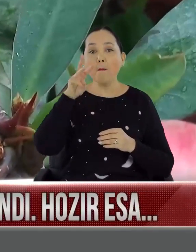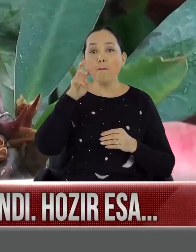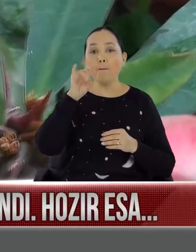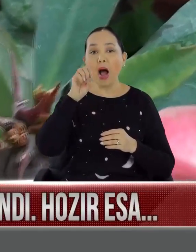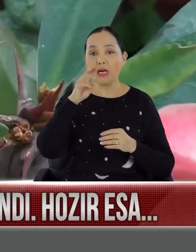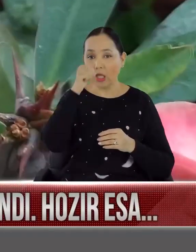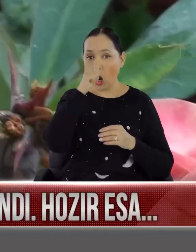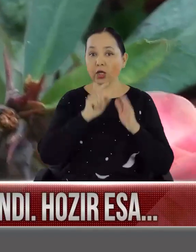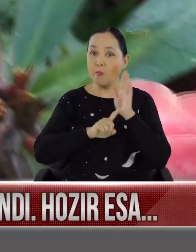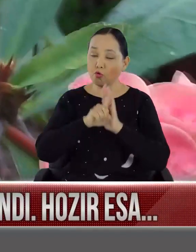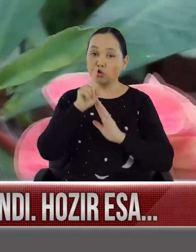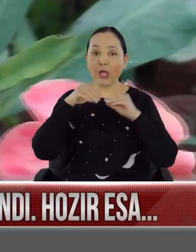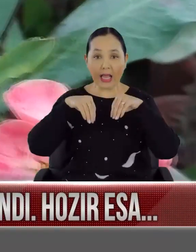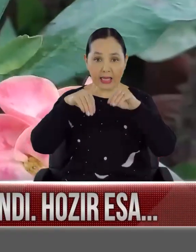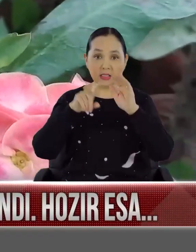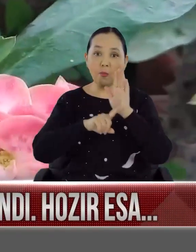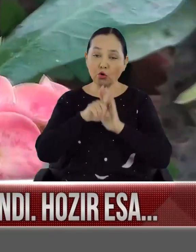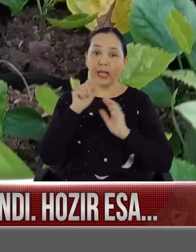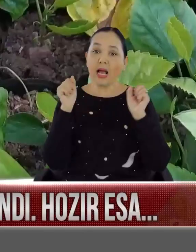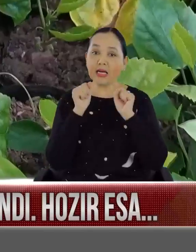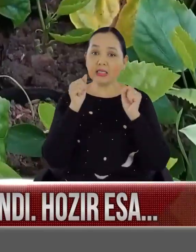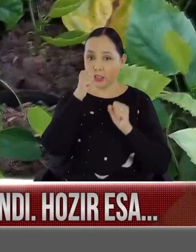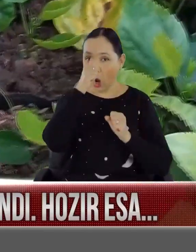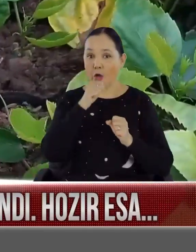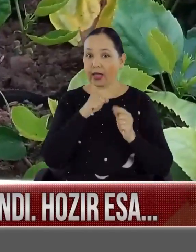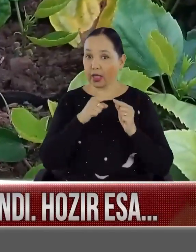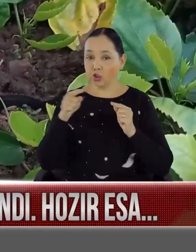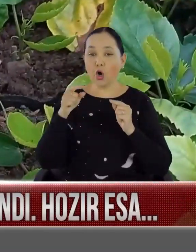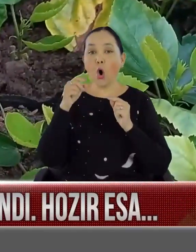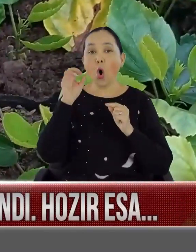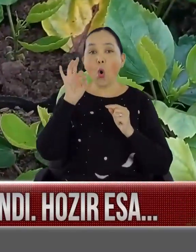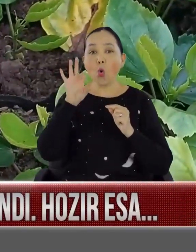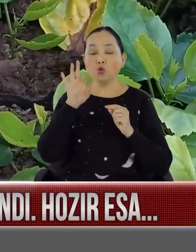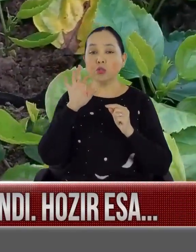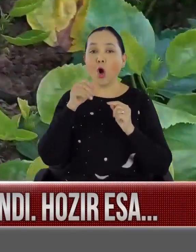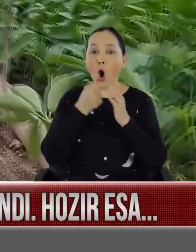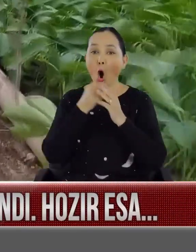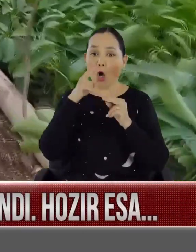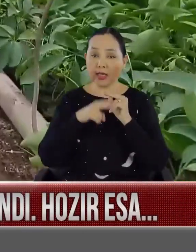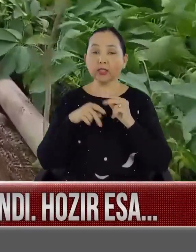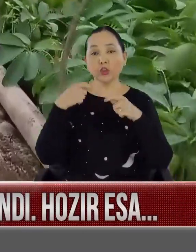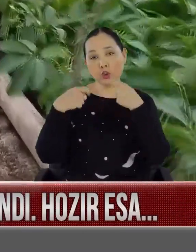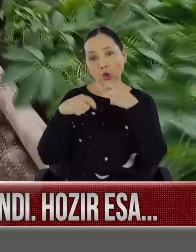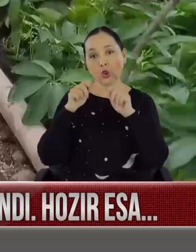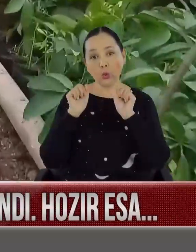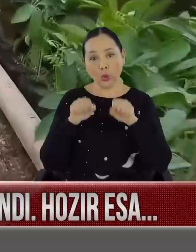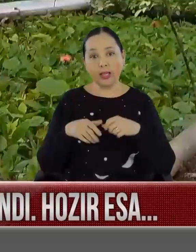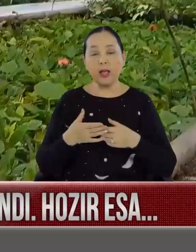oylarida boshlanadi. Necha oy bo'ladi? Mart oyidan qish oyigacha bo'ladi-da. Kuzda oxiri, kuz oyida ham gul